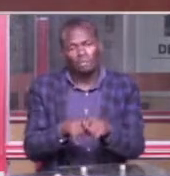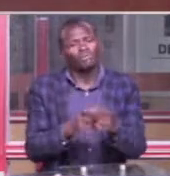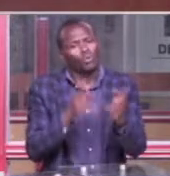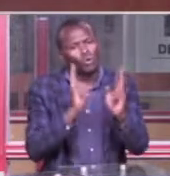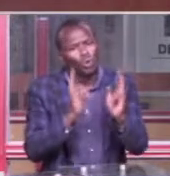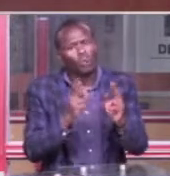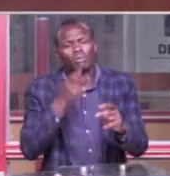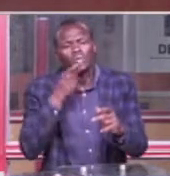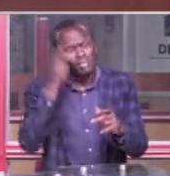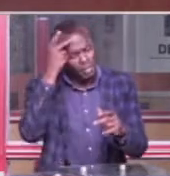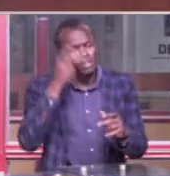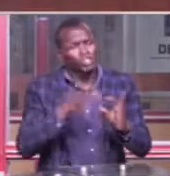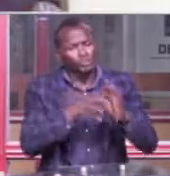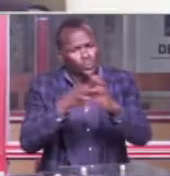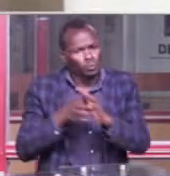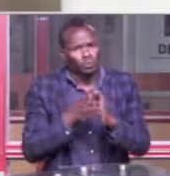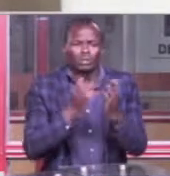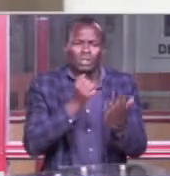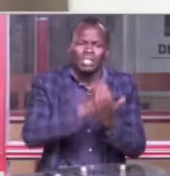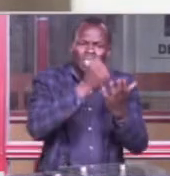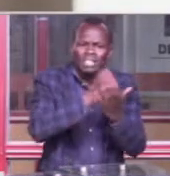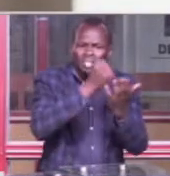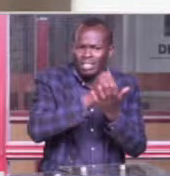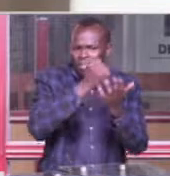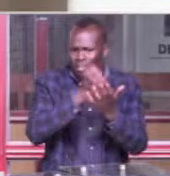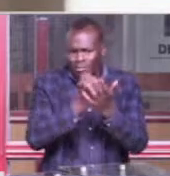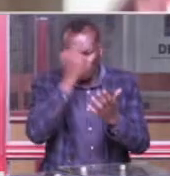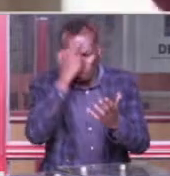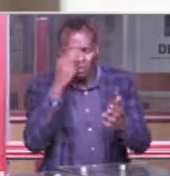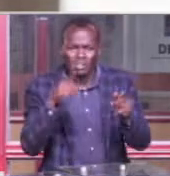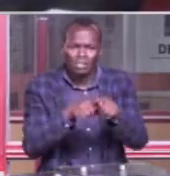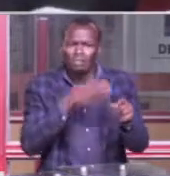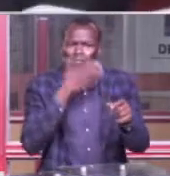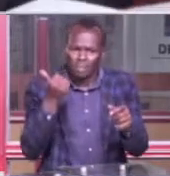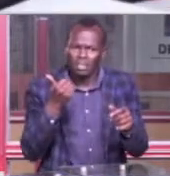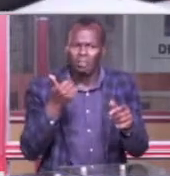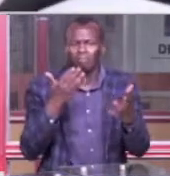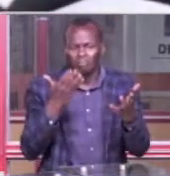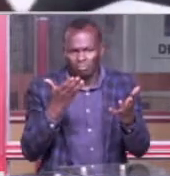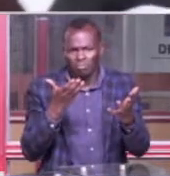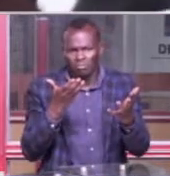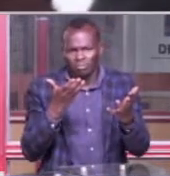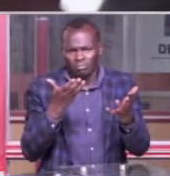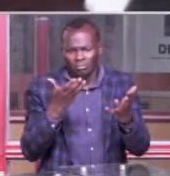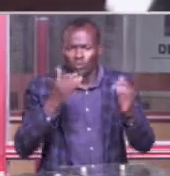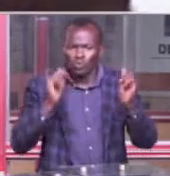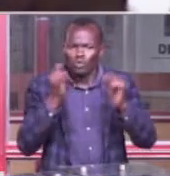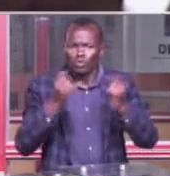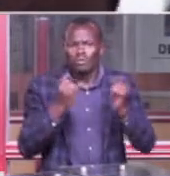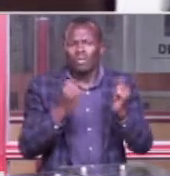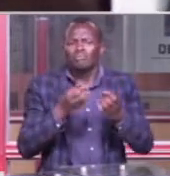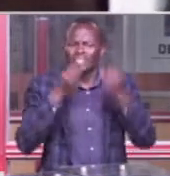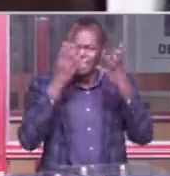okubeera nga ewaka wali kwayaki. Dr. Haruna era alabudde abo bonna banaagezaako okubbira abayizi ebigezo bino tisinga